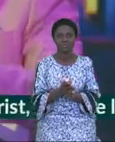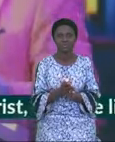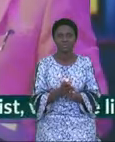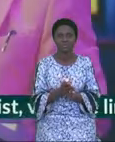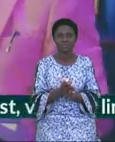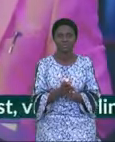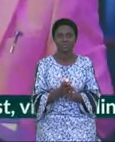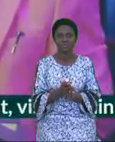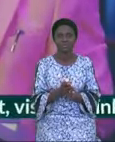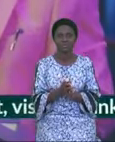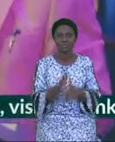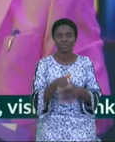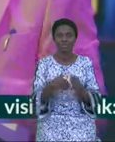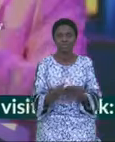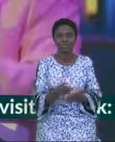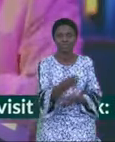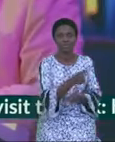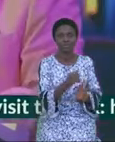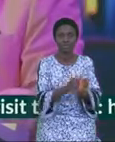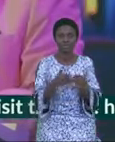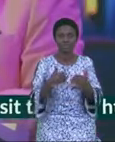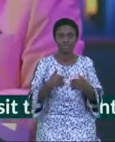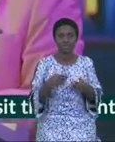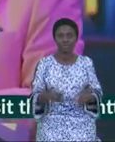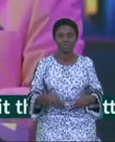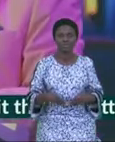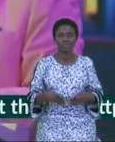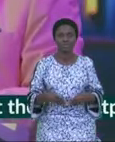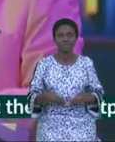donc tout ce qu'on donne leur vie à Jésus